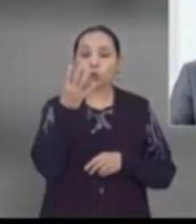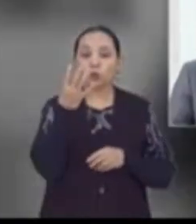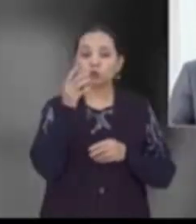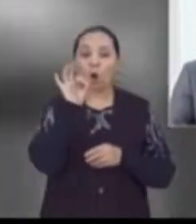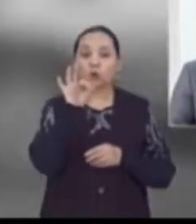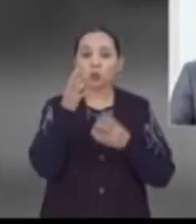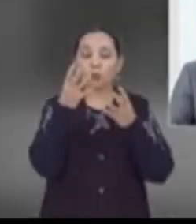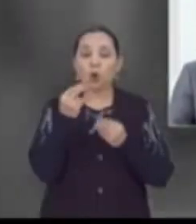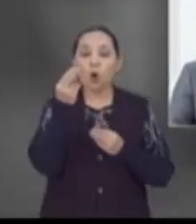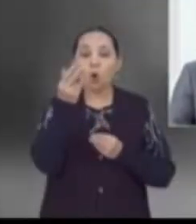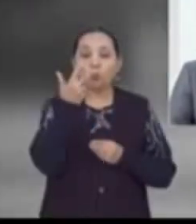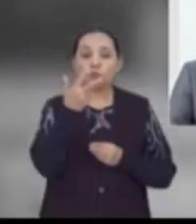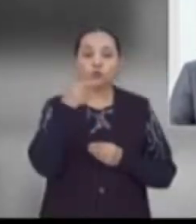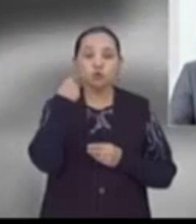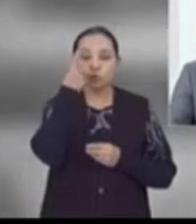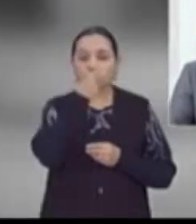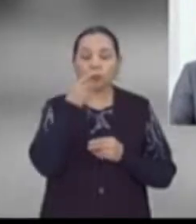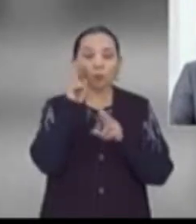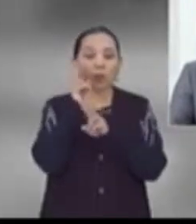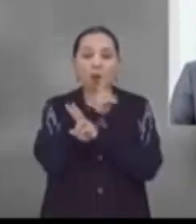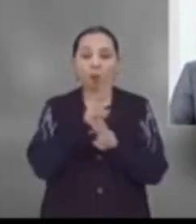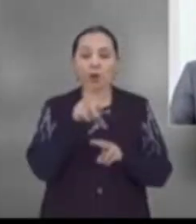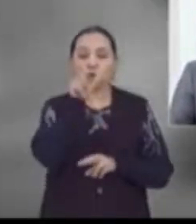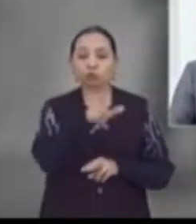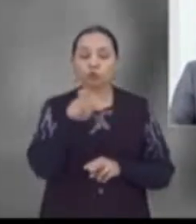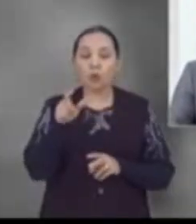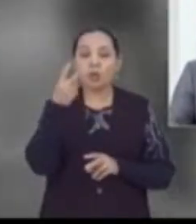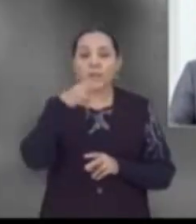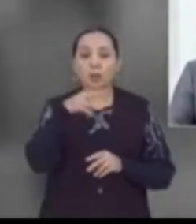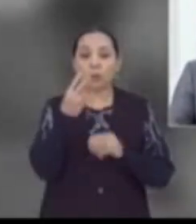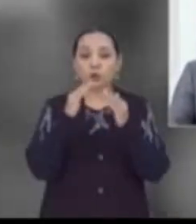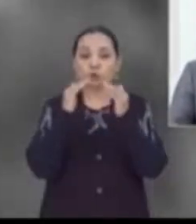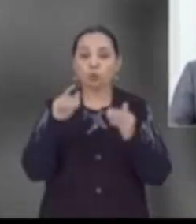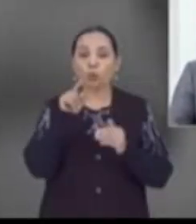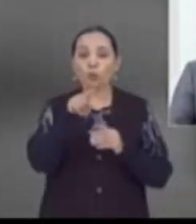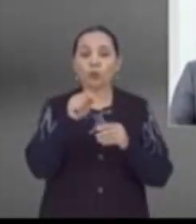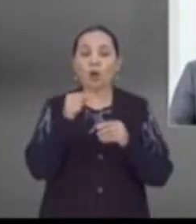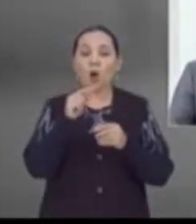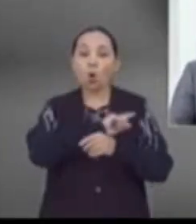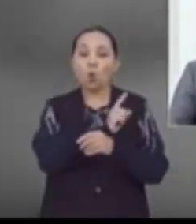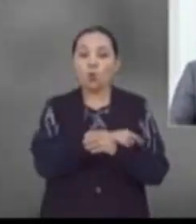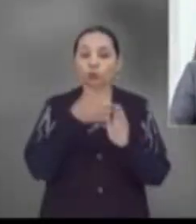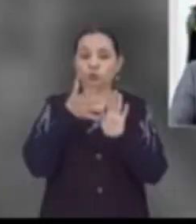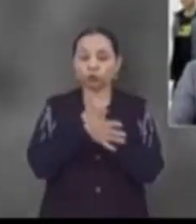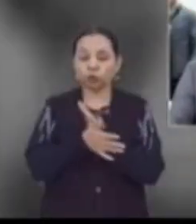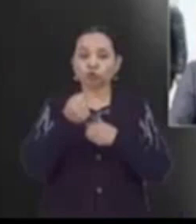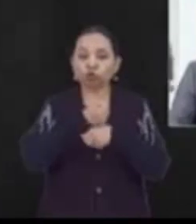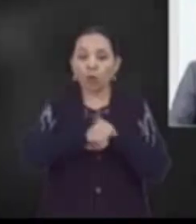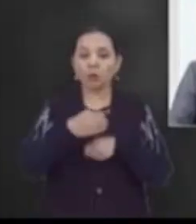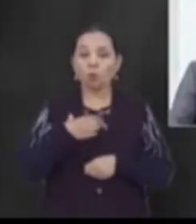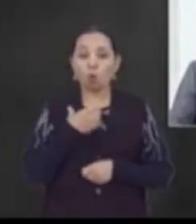4-oktyabr kuni 3 noma'lum shaxs Moskva ko'chasi 22 uy oldida unga kuch ishlatib, yo'lini to'sib,